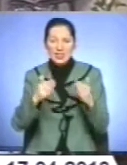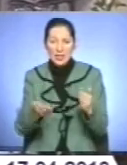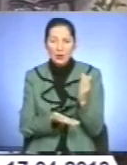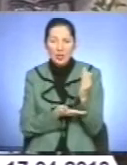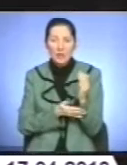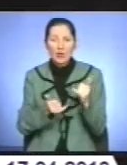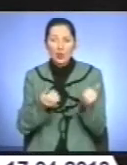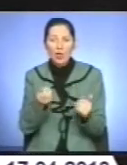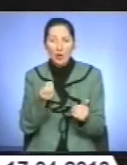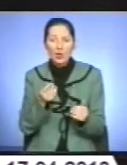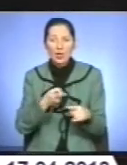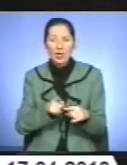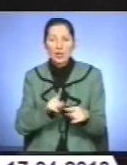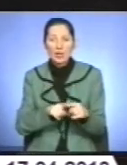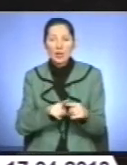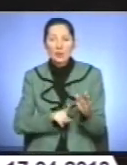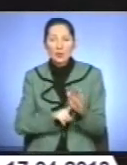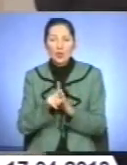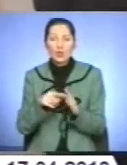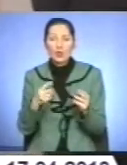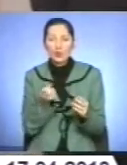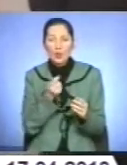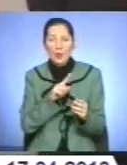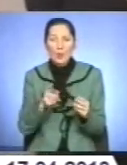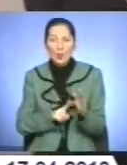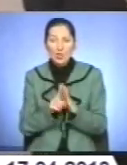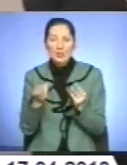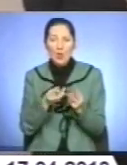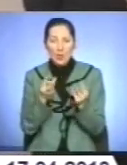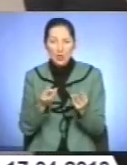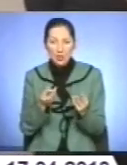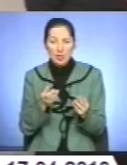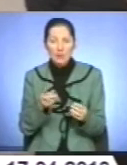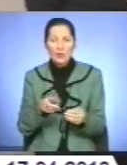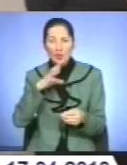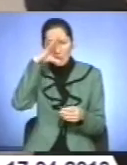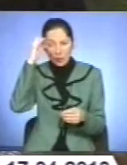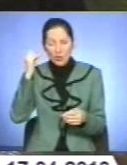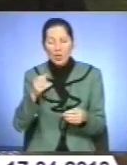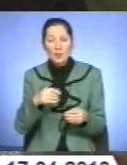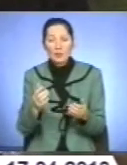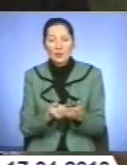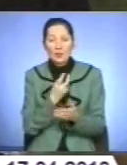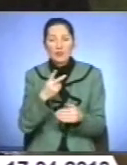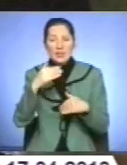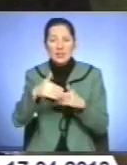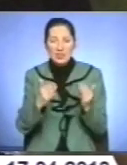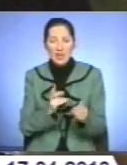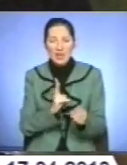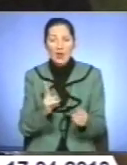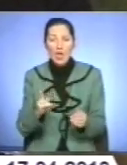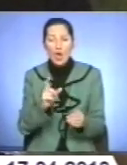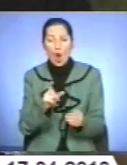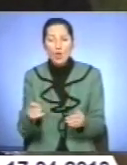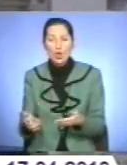запаленою свічкою, став нишпорити у пошуках поживи. Нічний візитер випорожнив дві скриньки, у які прихожани збирали кошти на оздоблення